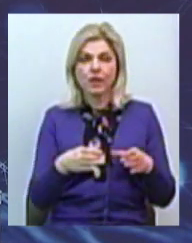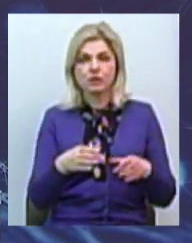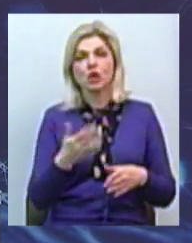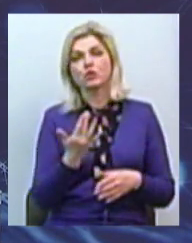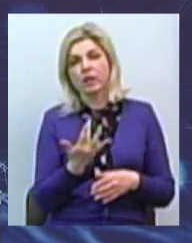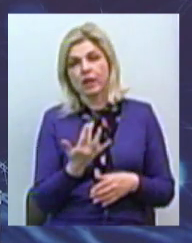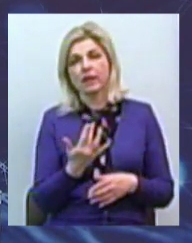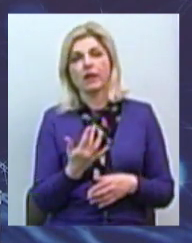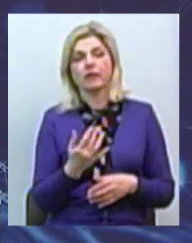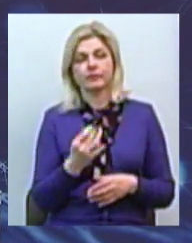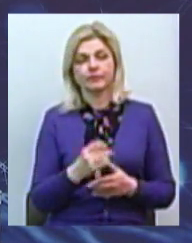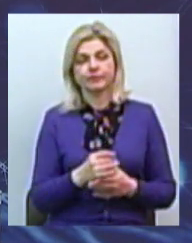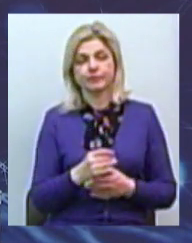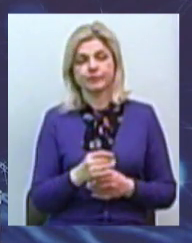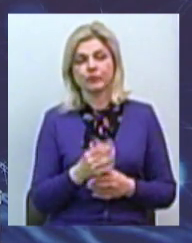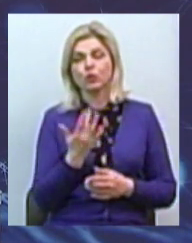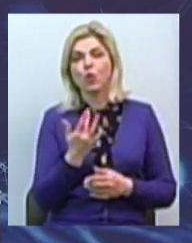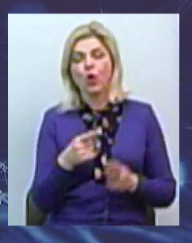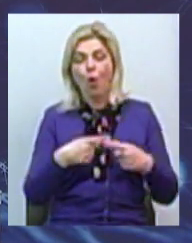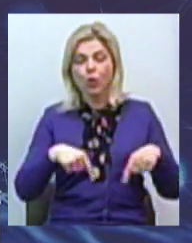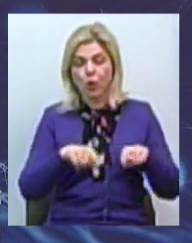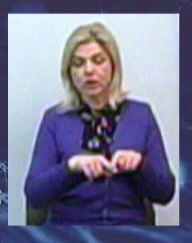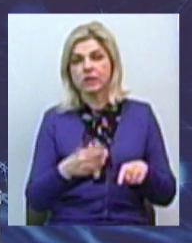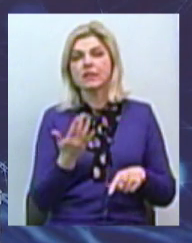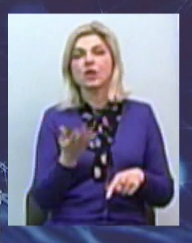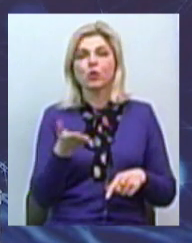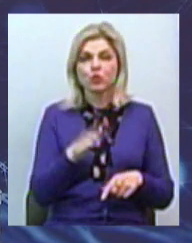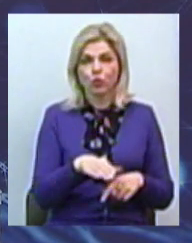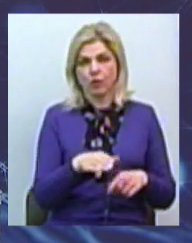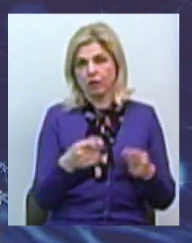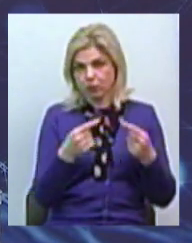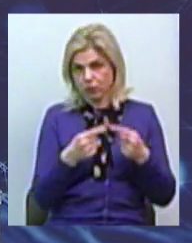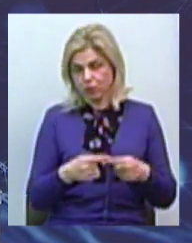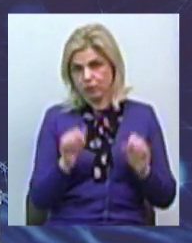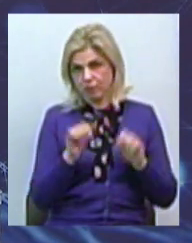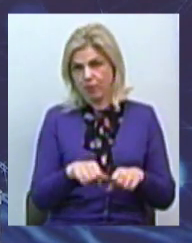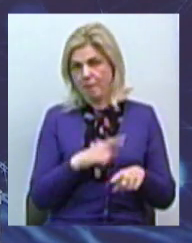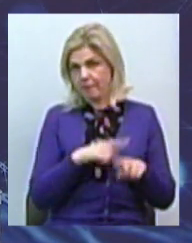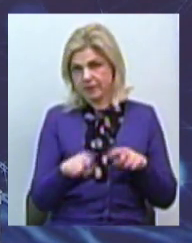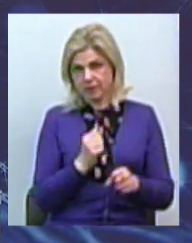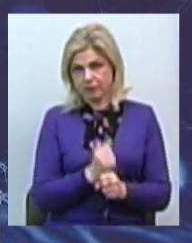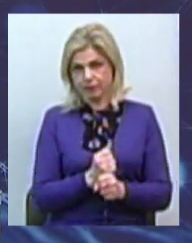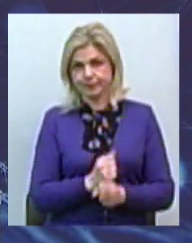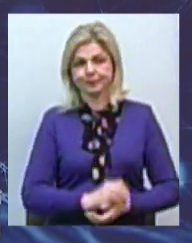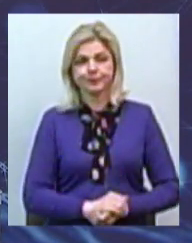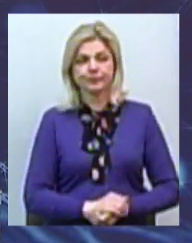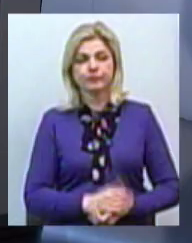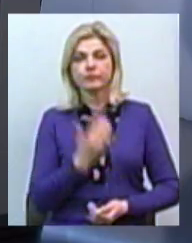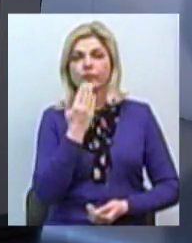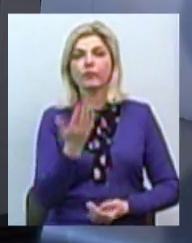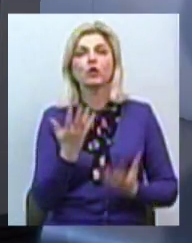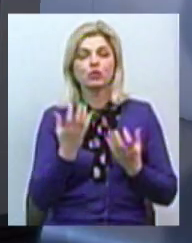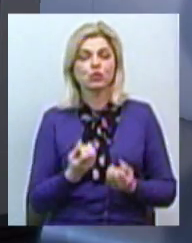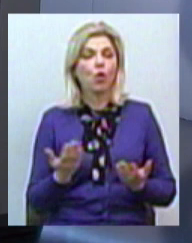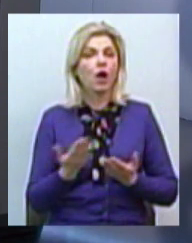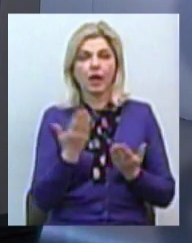стільки, там з такого типу стільки і так далі. І це все можна робити онлайн досить швидко. А які ще дані мають з'явитись